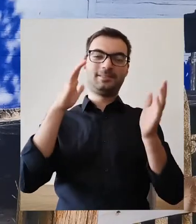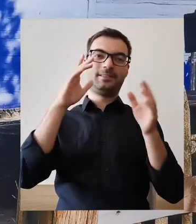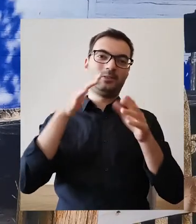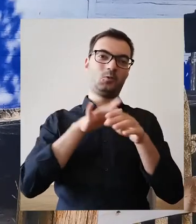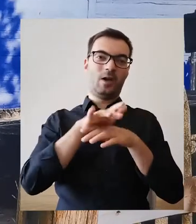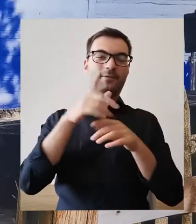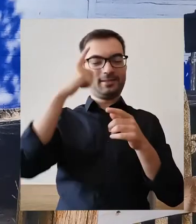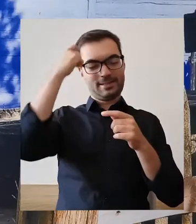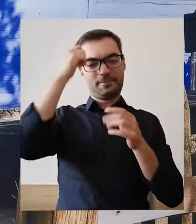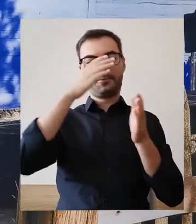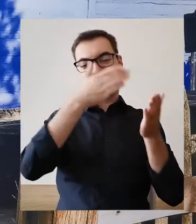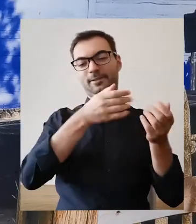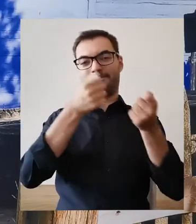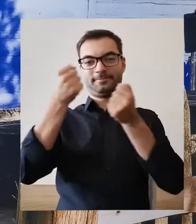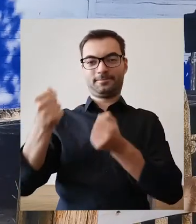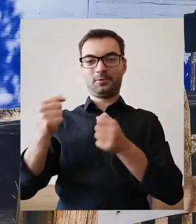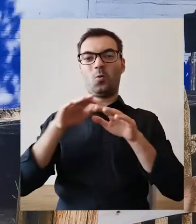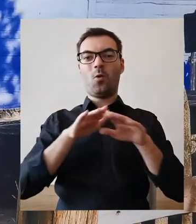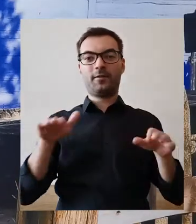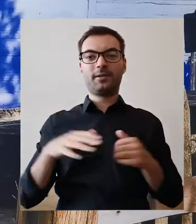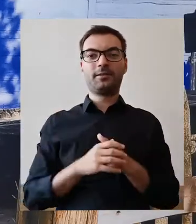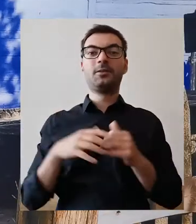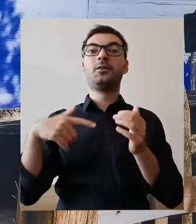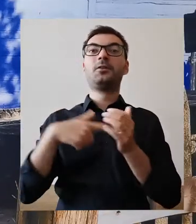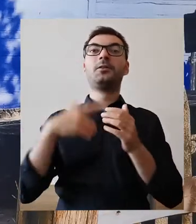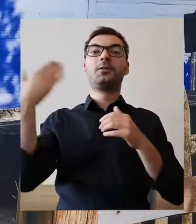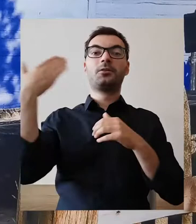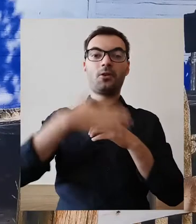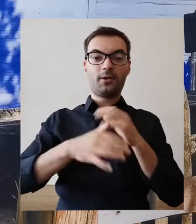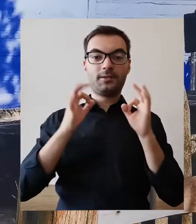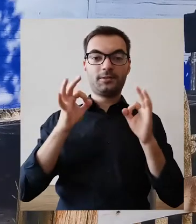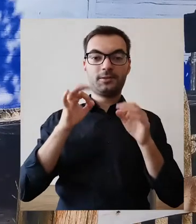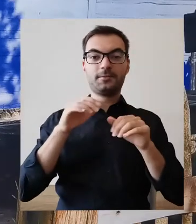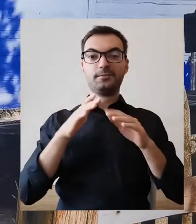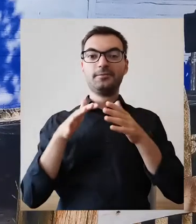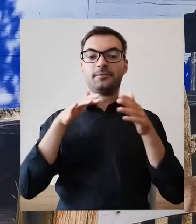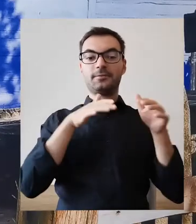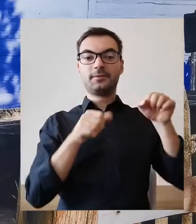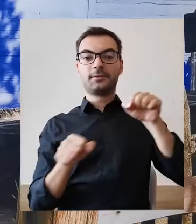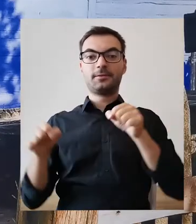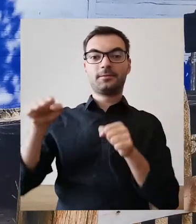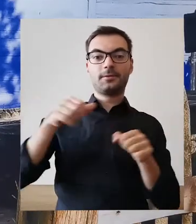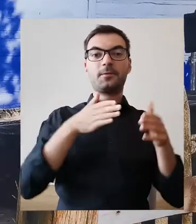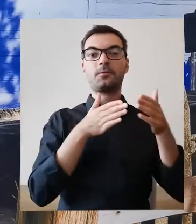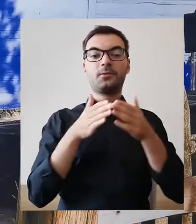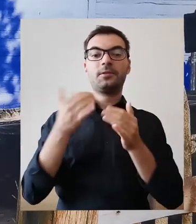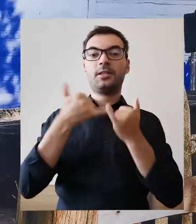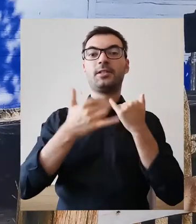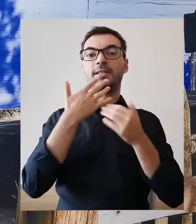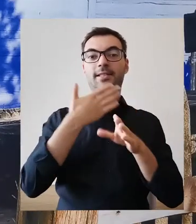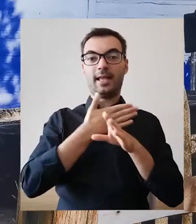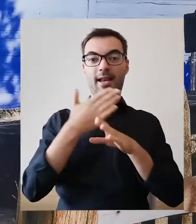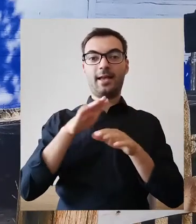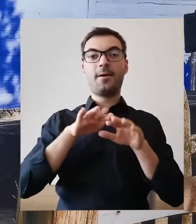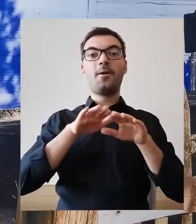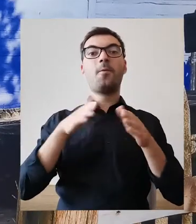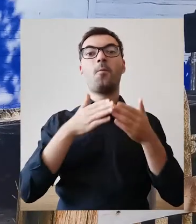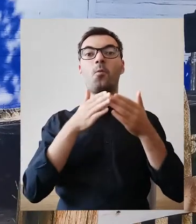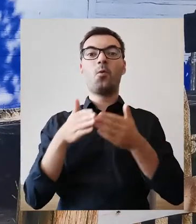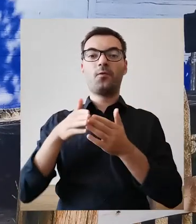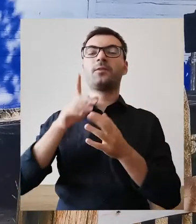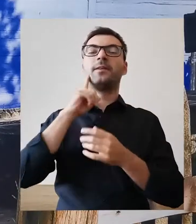upamiętnić tutaj kończymy nasz dzisiejszy wpływ jeżeli chcą państwo wiosłować dalej to